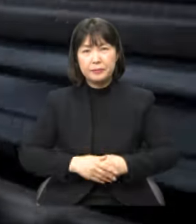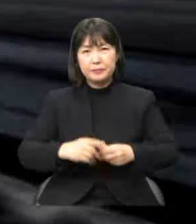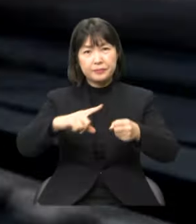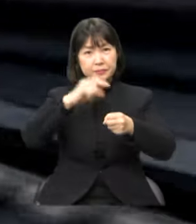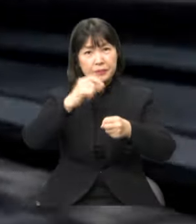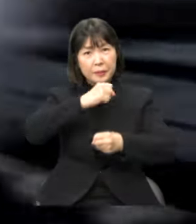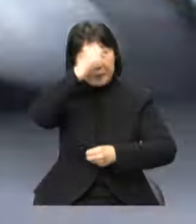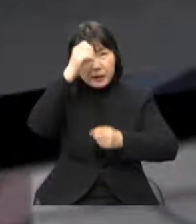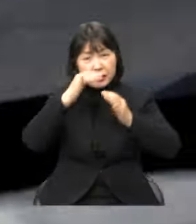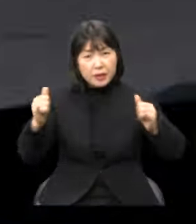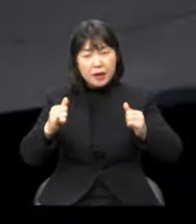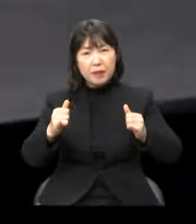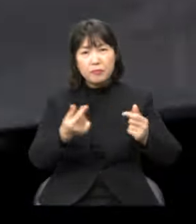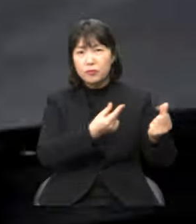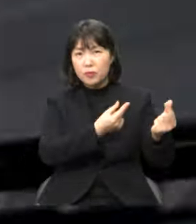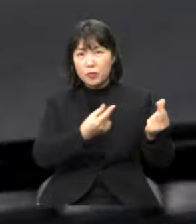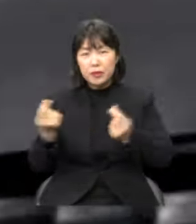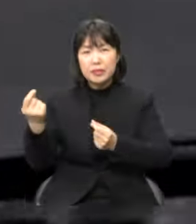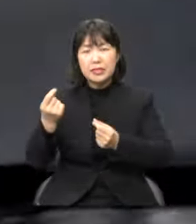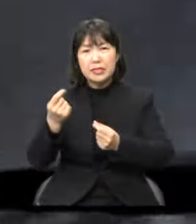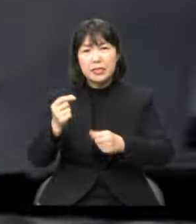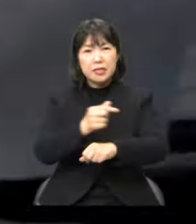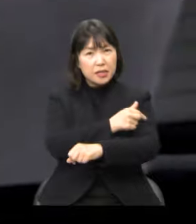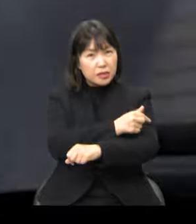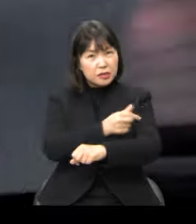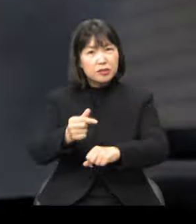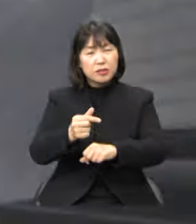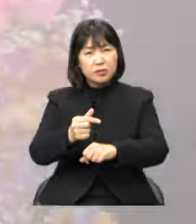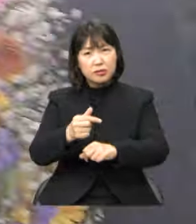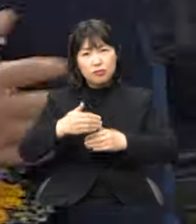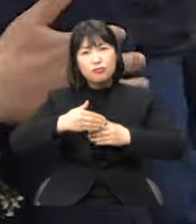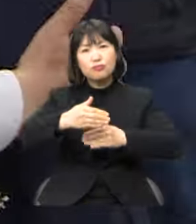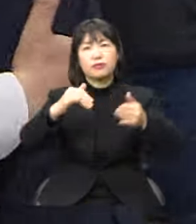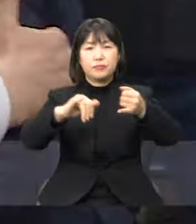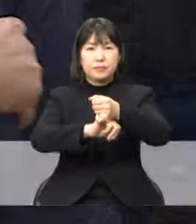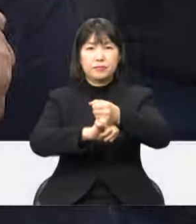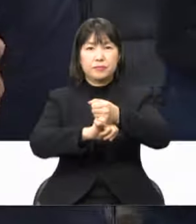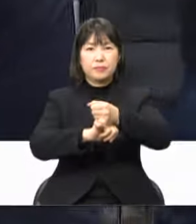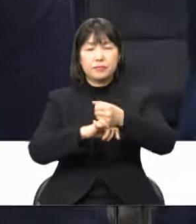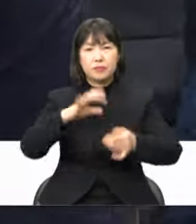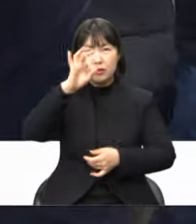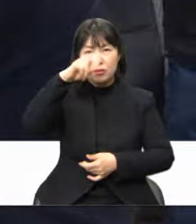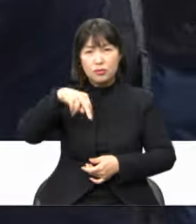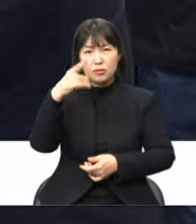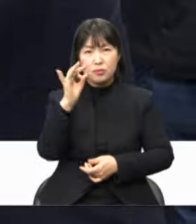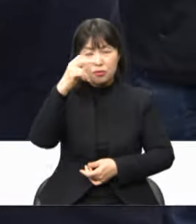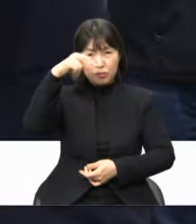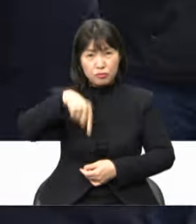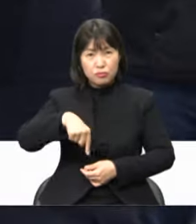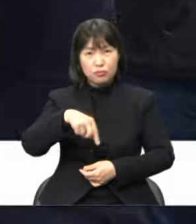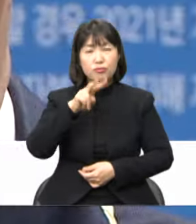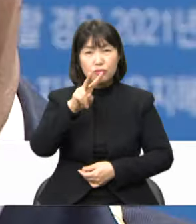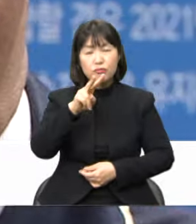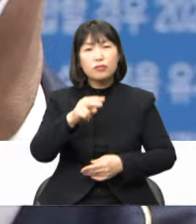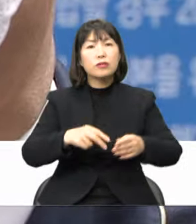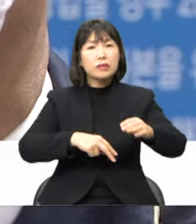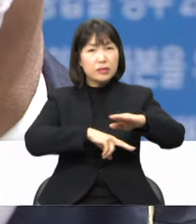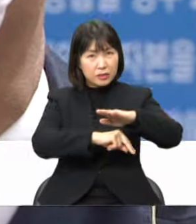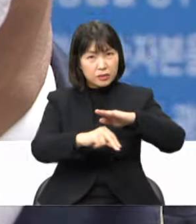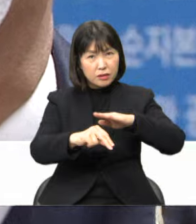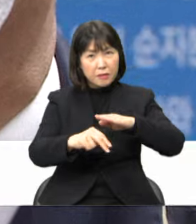당선인들도 한목소리로 GTX 추진을 약속했습니다 유동수 선희는 두 노선의 조기 착공을